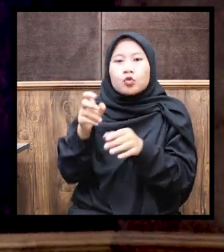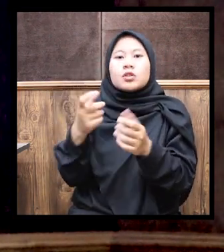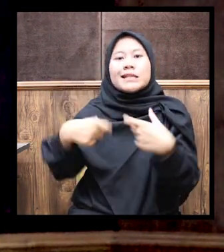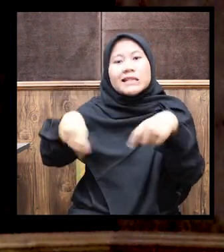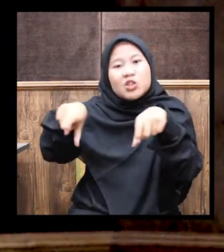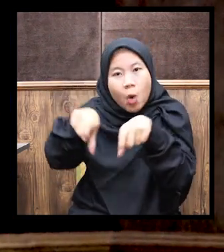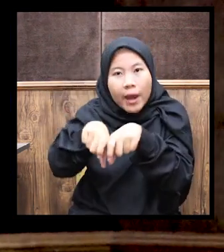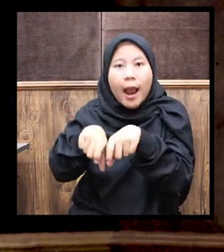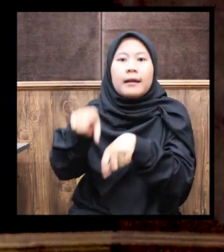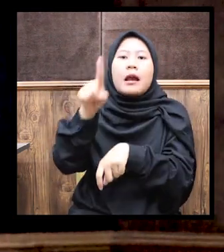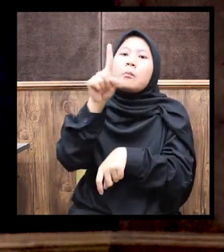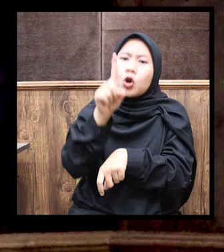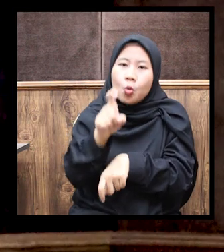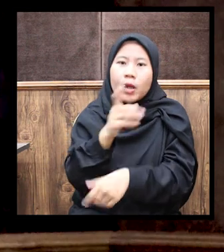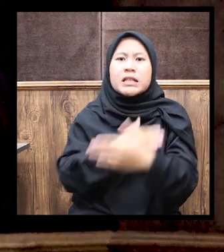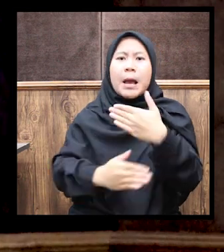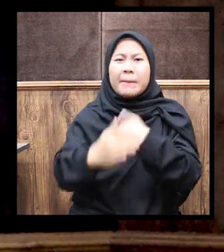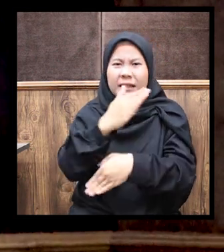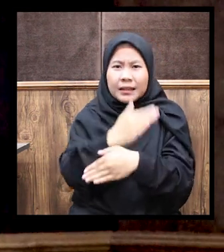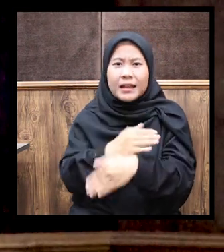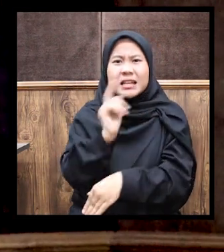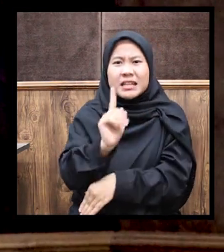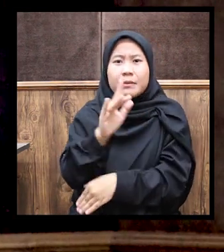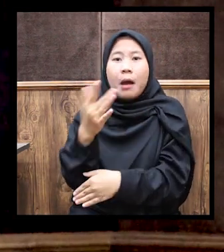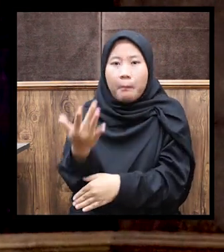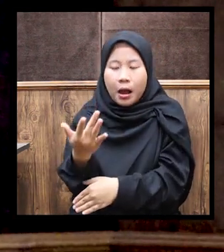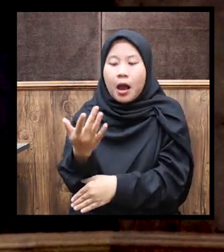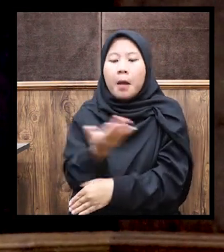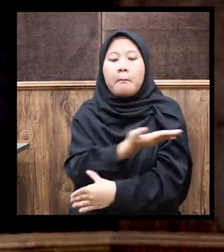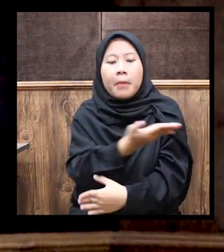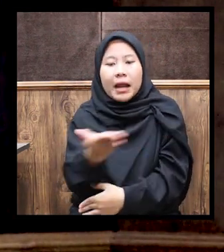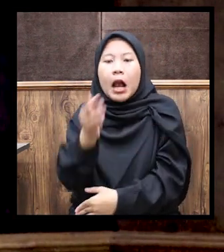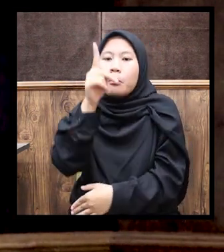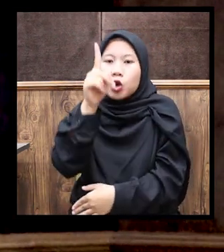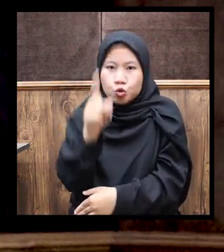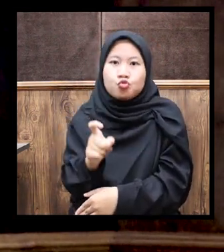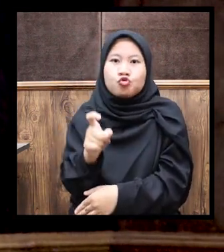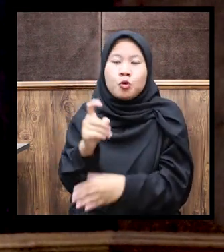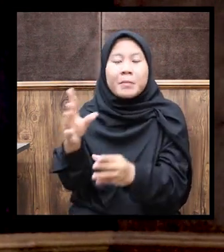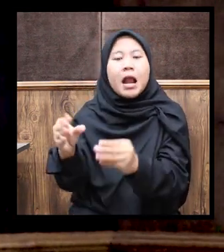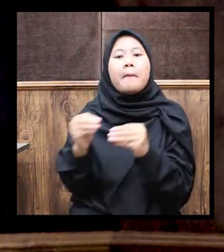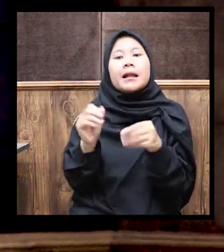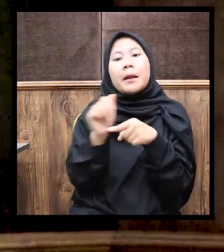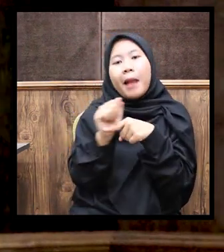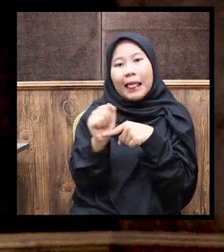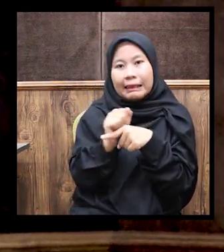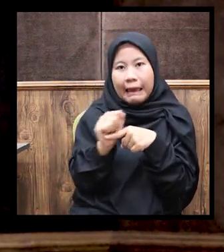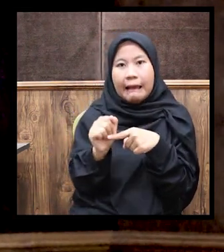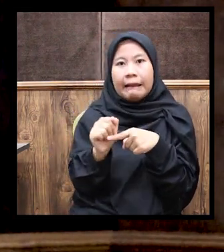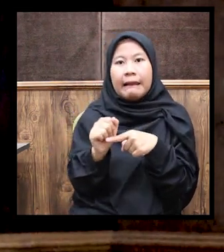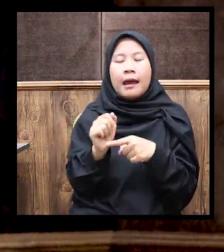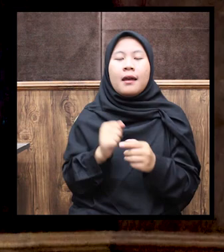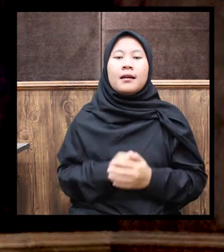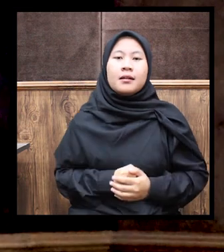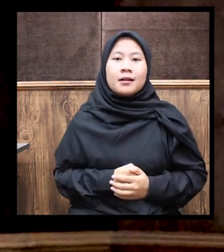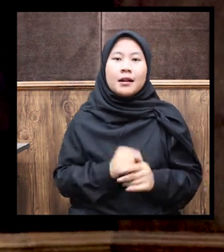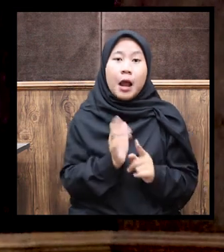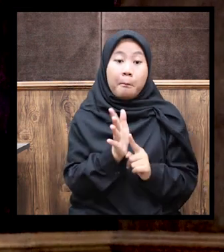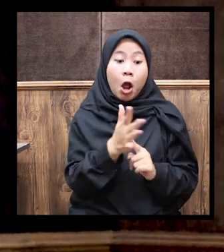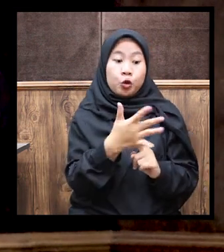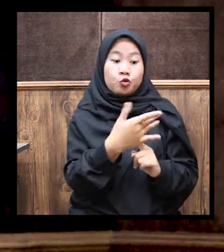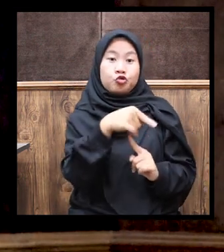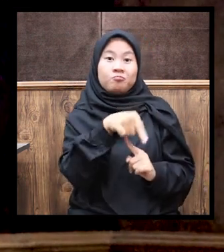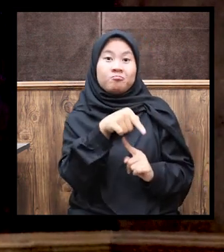disabilitas supaya juga bisa mendapatkan pelatihan di situ kemudian karena Bantul itu adalah kota